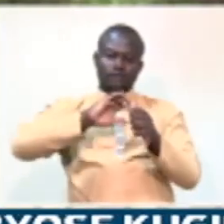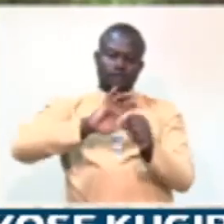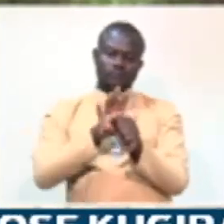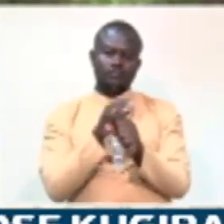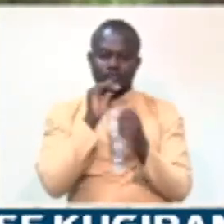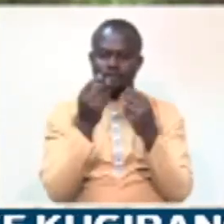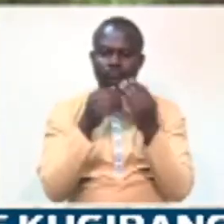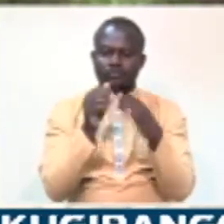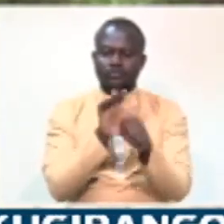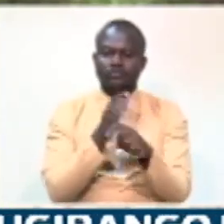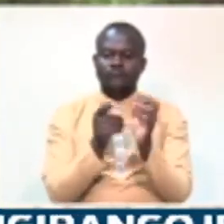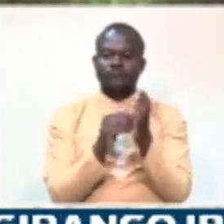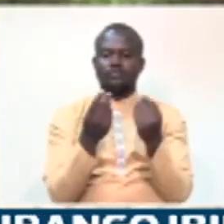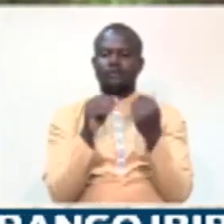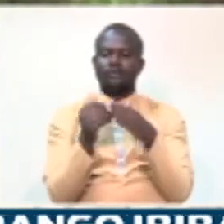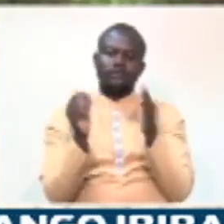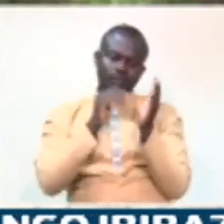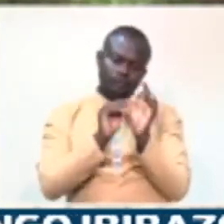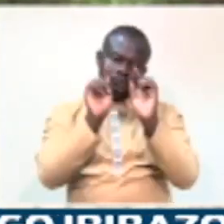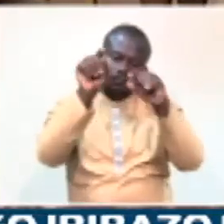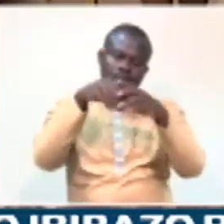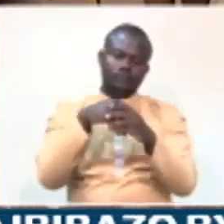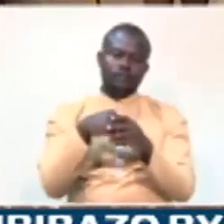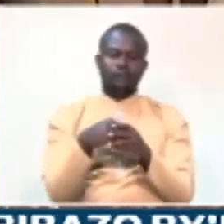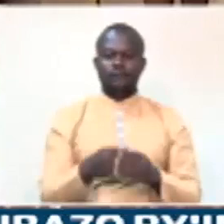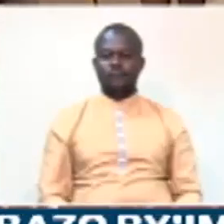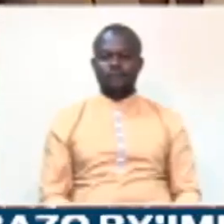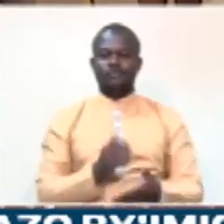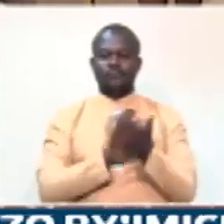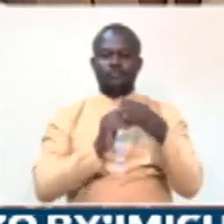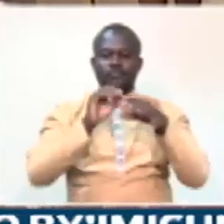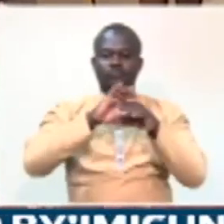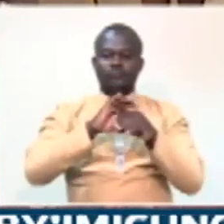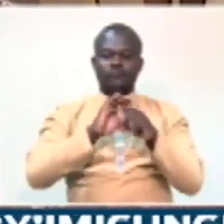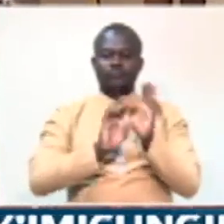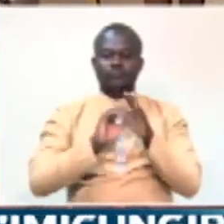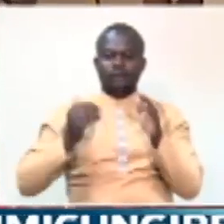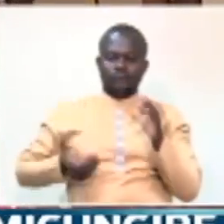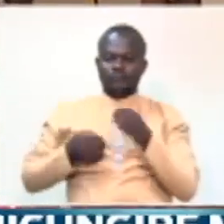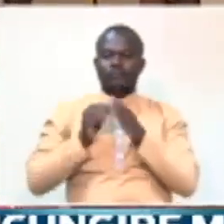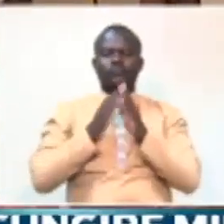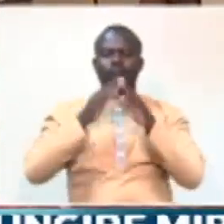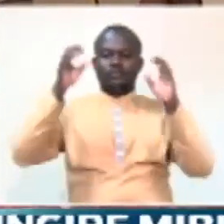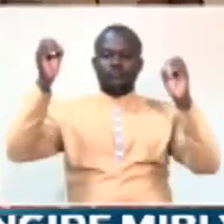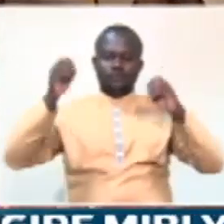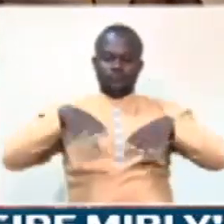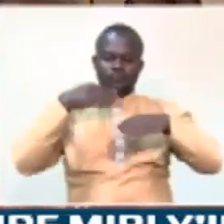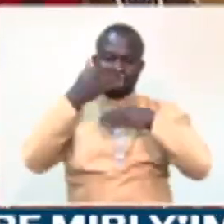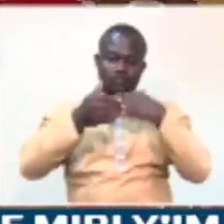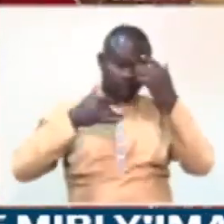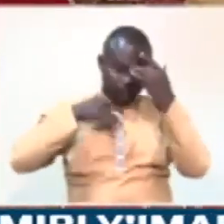itoroshye cyane ariko bakatworohereza tukongera tukajya twambukira ku majeto. Umwe mu batorewe guhagararira abagore mu mujyi wa Kigali avuga ko icyorezo